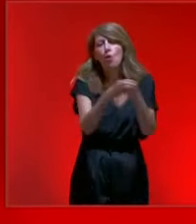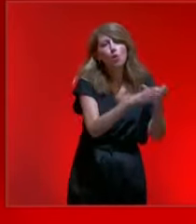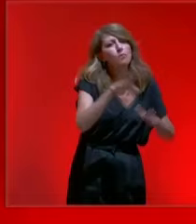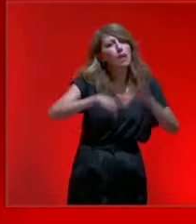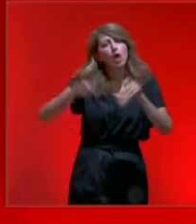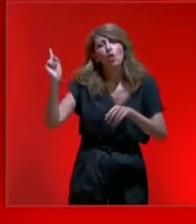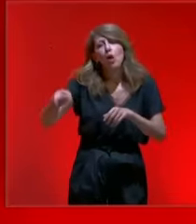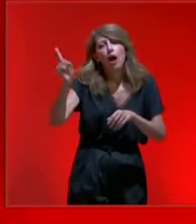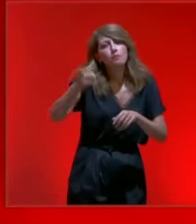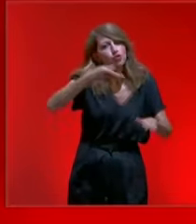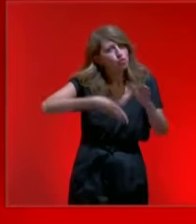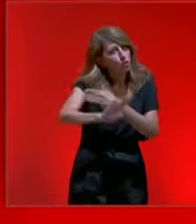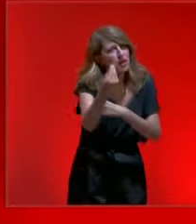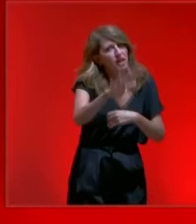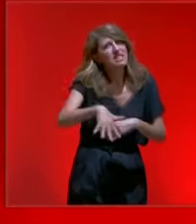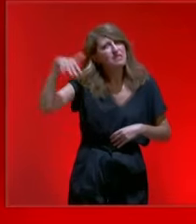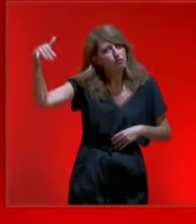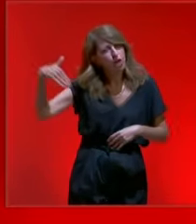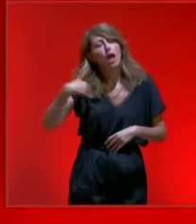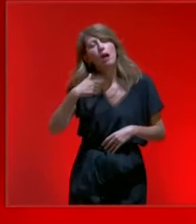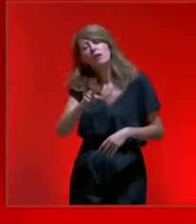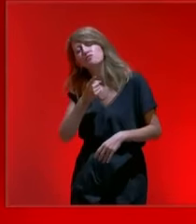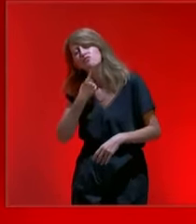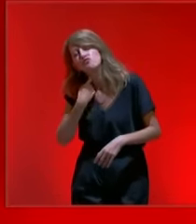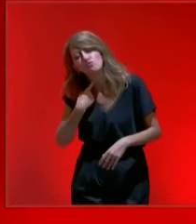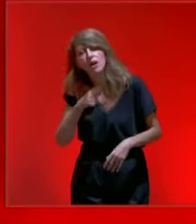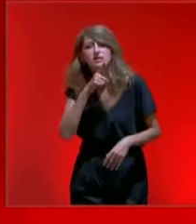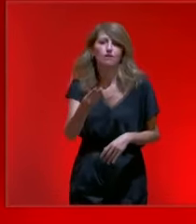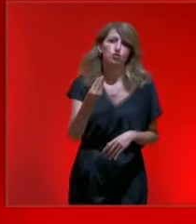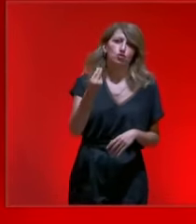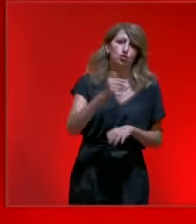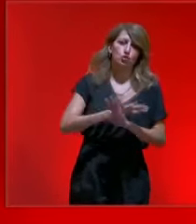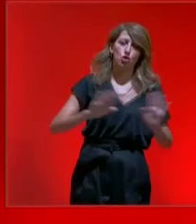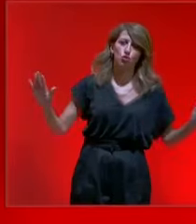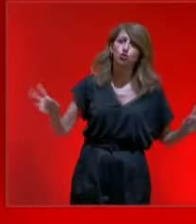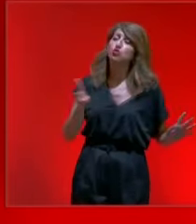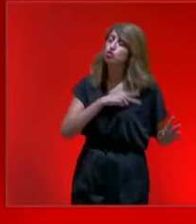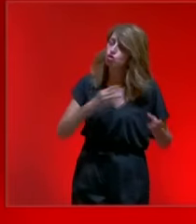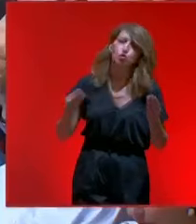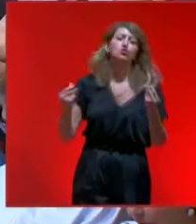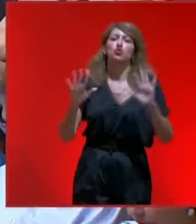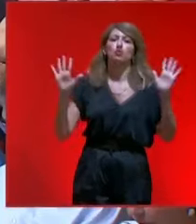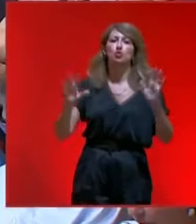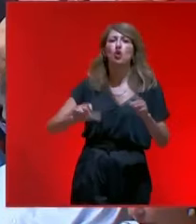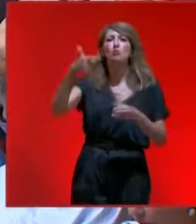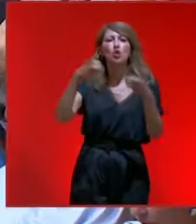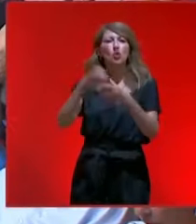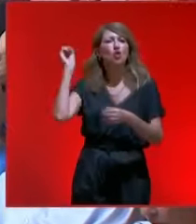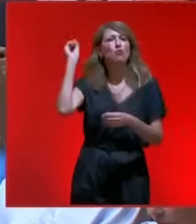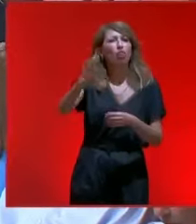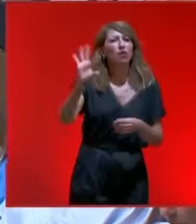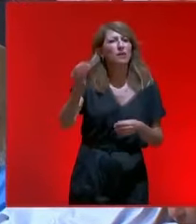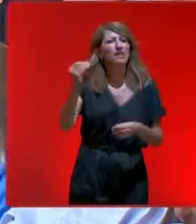αναλογική την εφαρμόσαμε. Και δυστυχώς την απλή αναλογική την πληρώσαμε, συντρόφισσες και σύντροφοι. Έχουμε λοιπόν